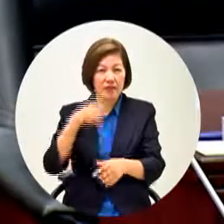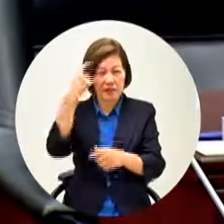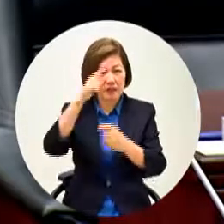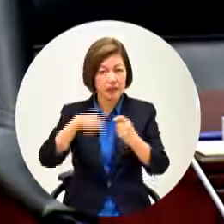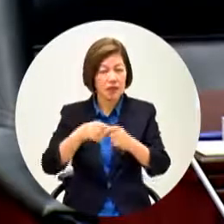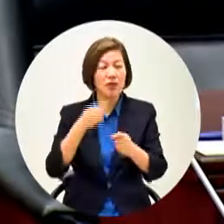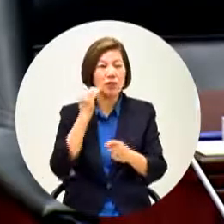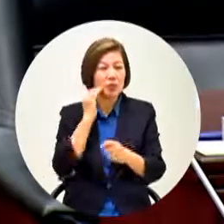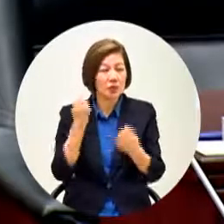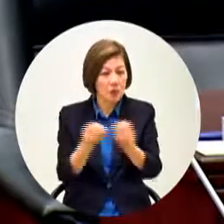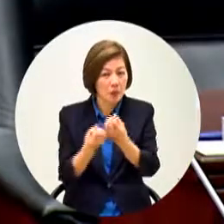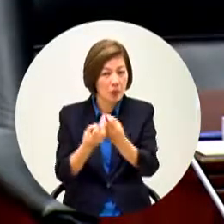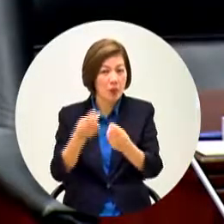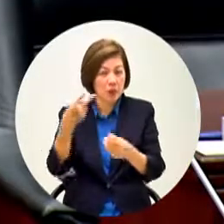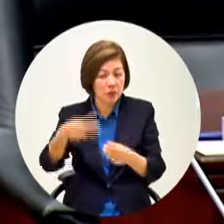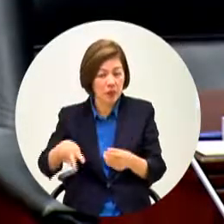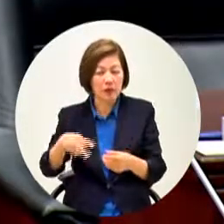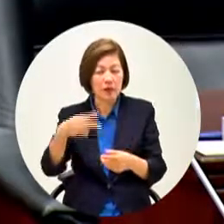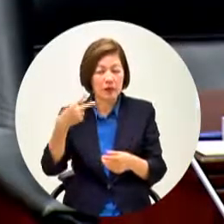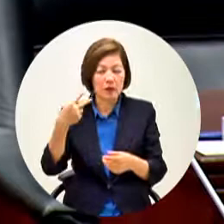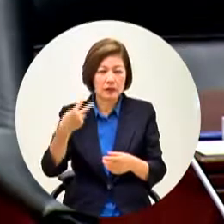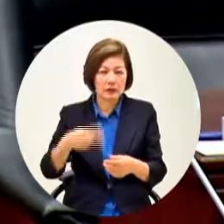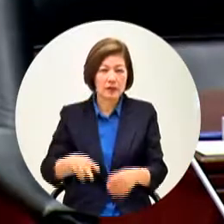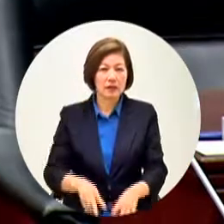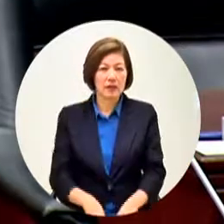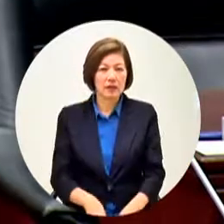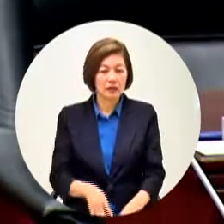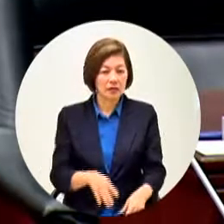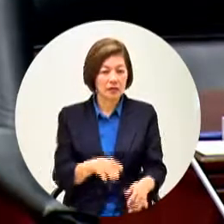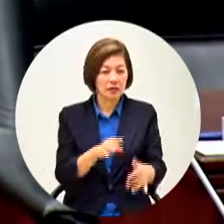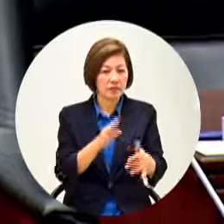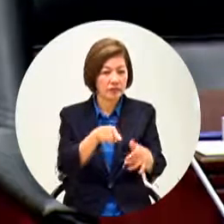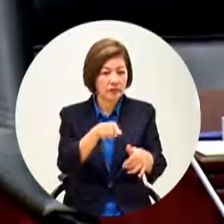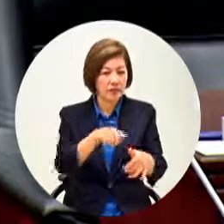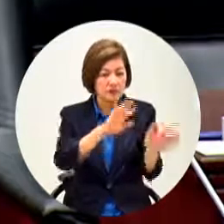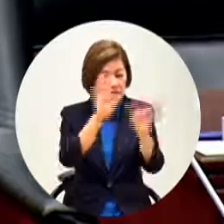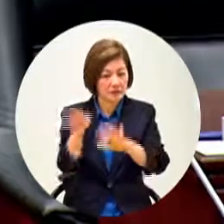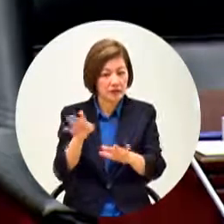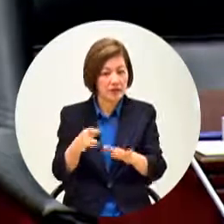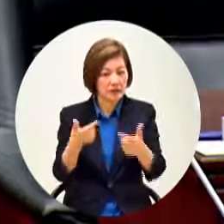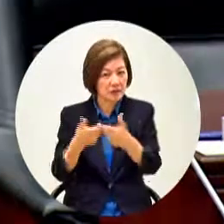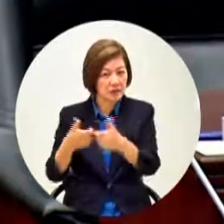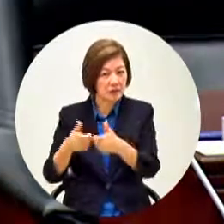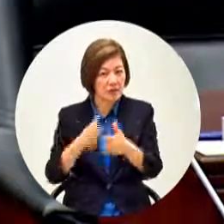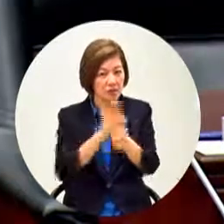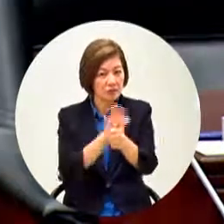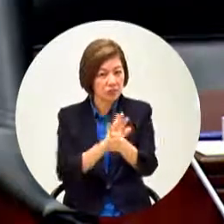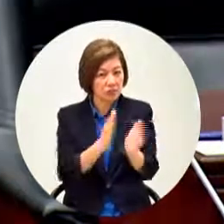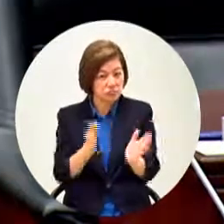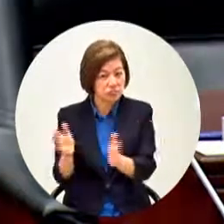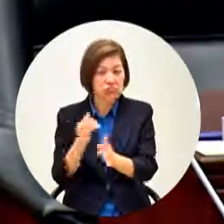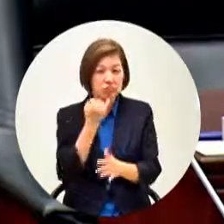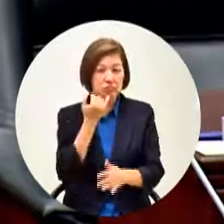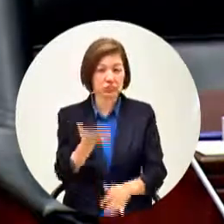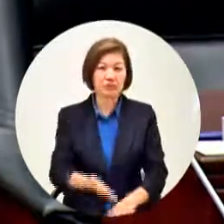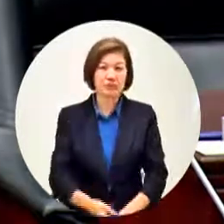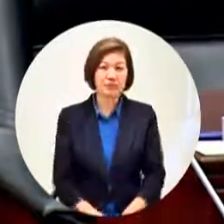生，按是咪用安来处理安尼无？哦，局长啊，啊，即马来到局